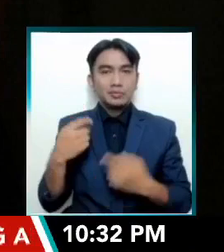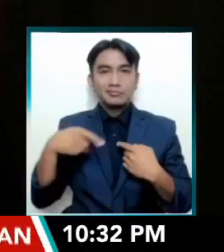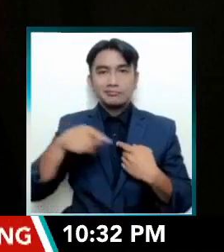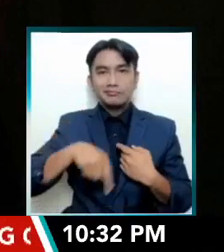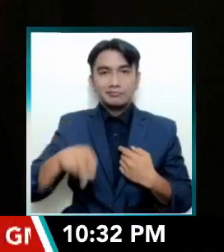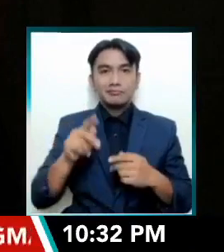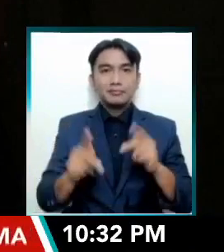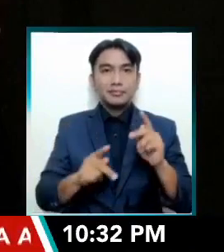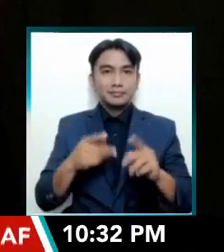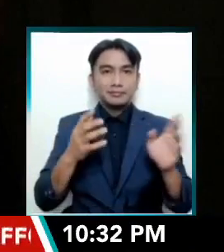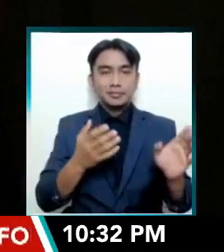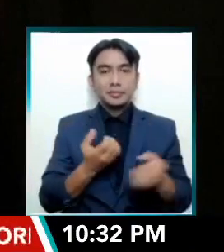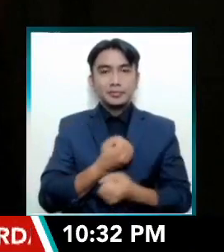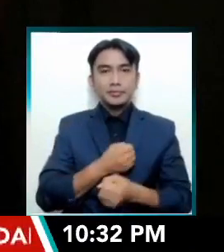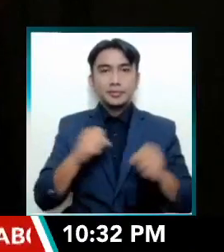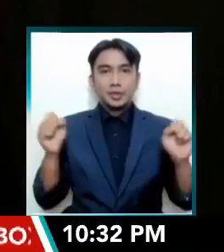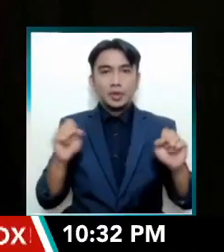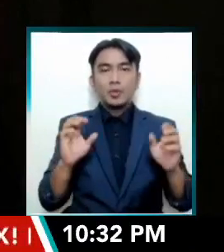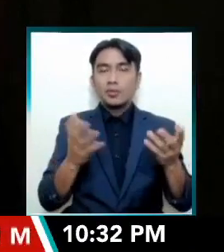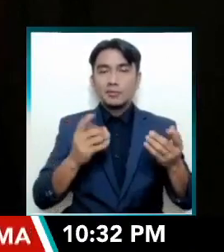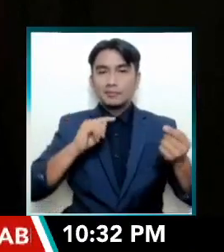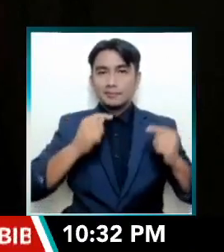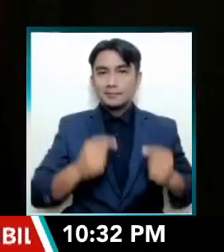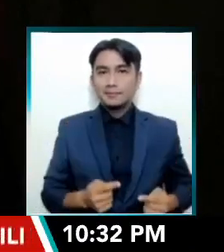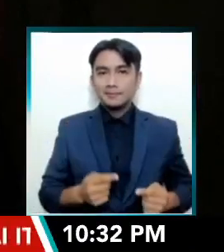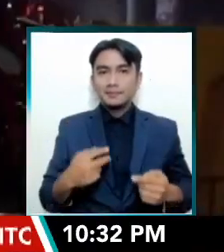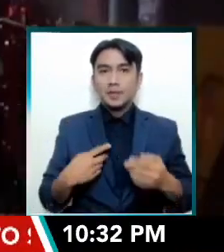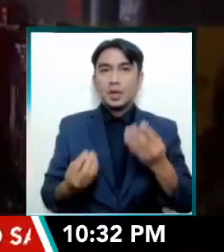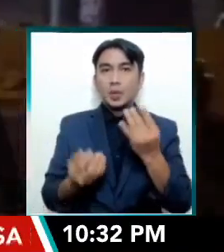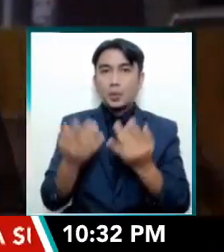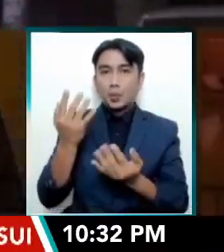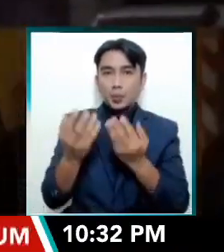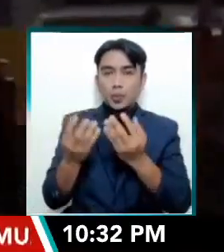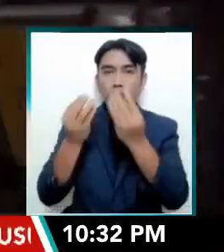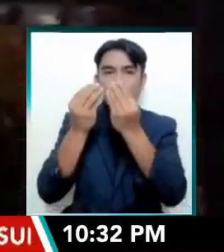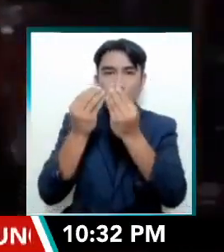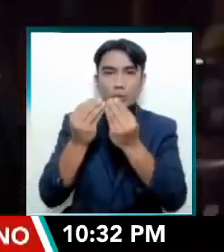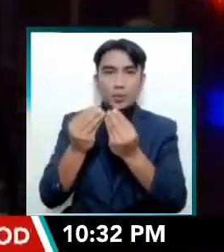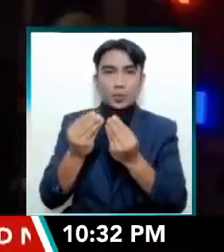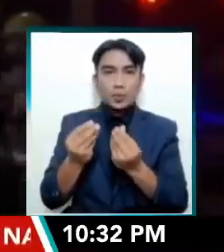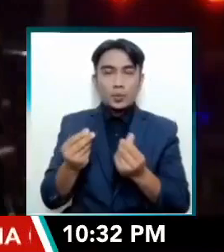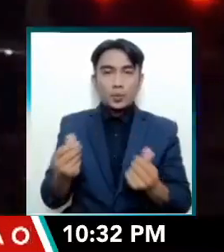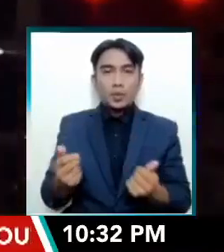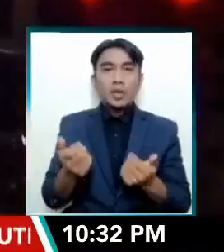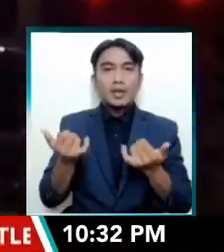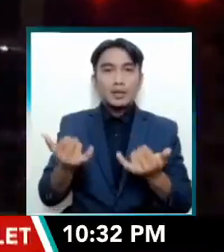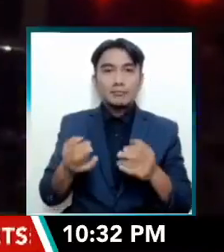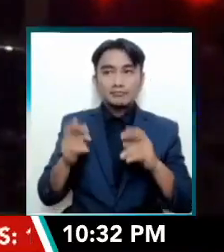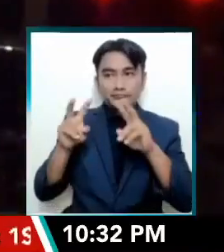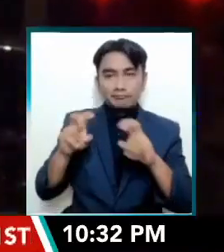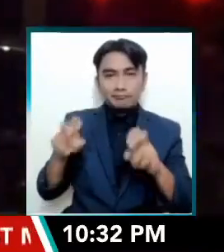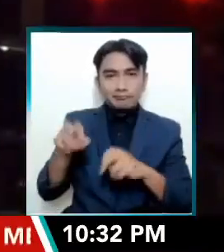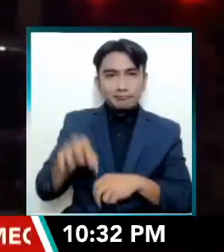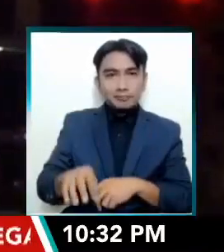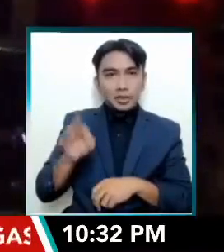nasaktan sa insidente. Napula ang sunog kalaunan at iniimbestigahan pa ang sanhi nito.